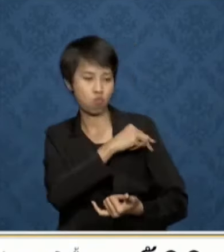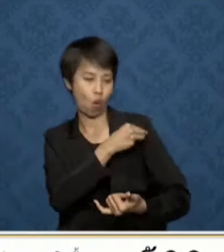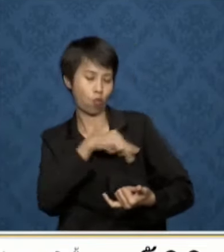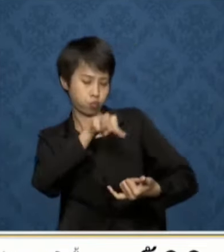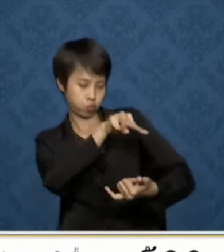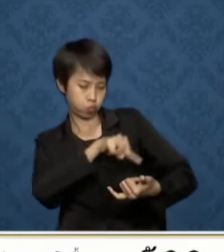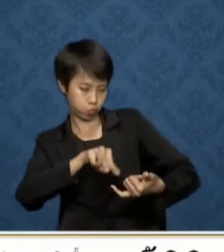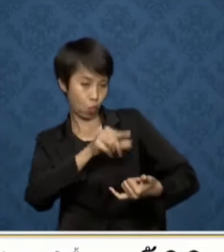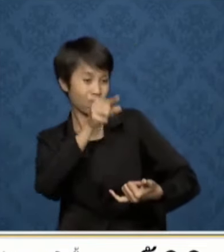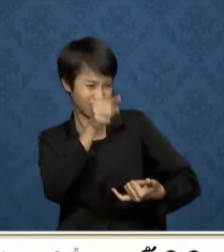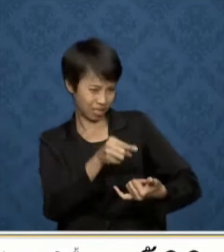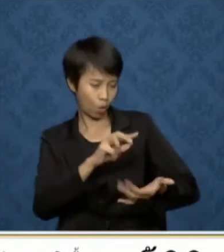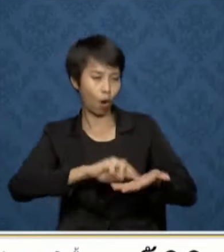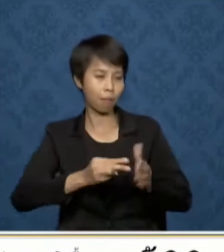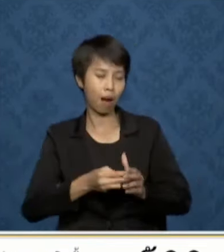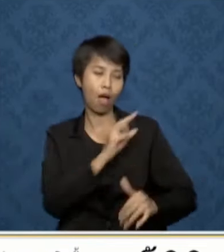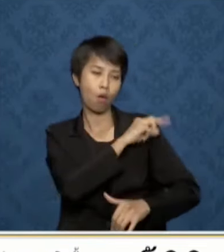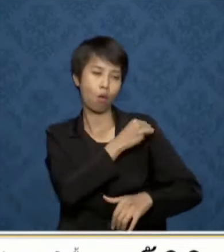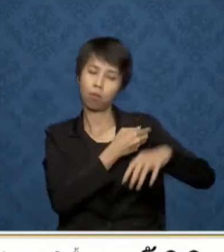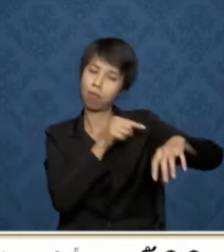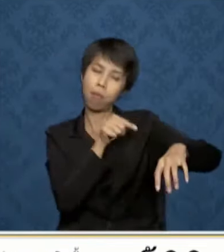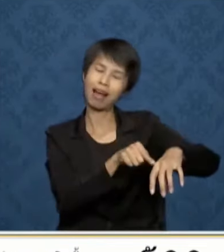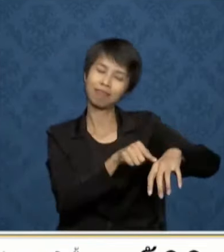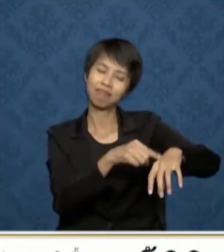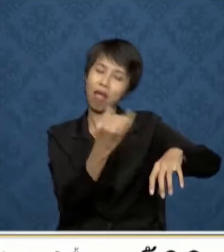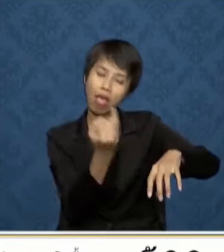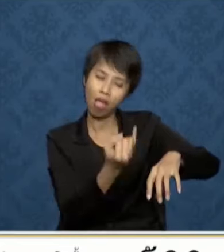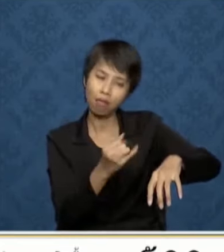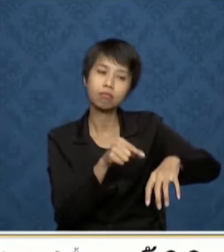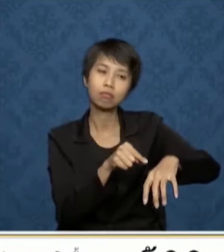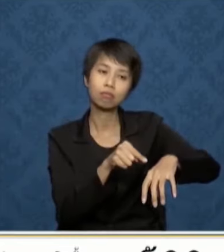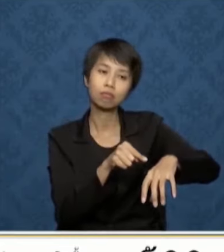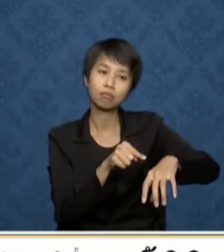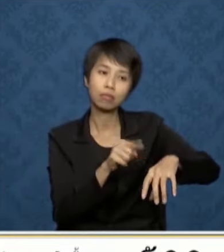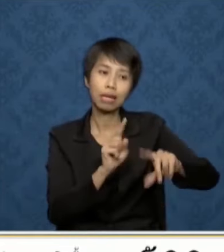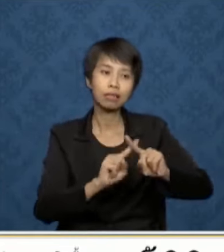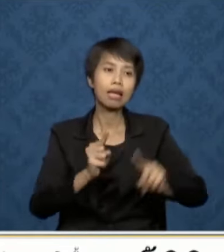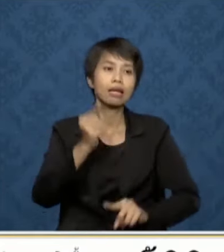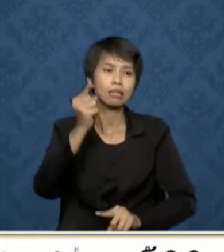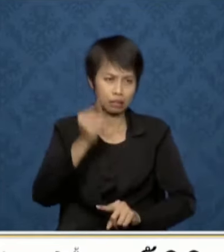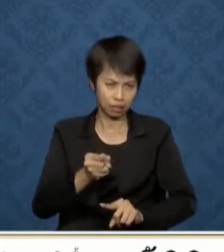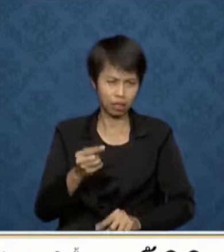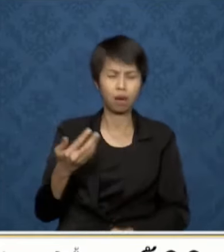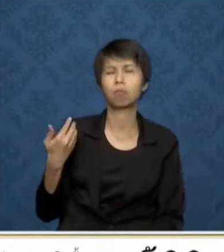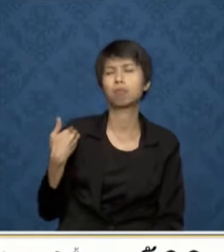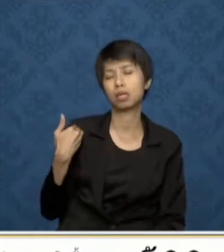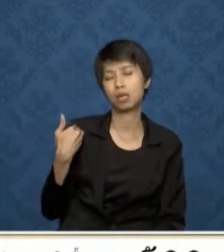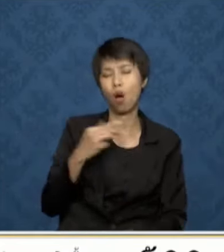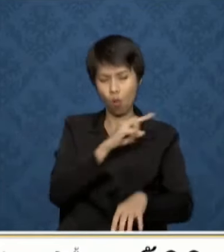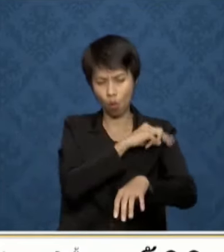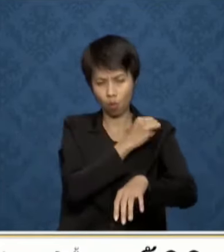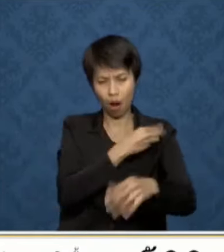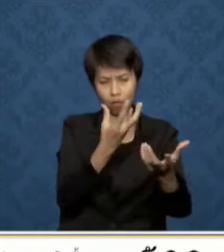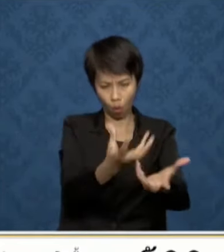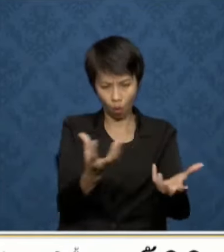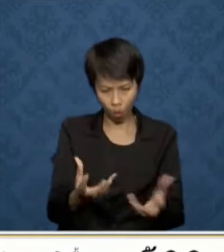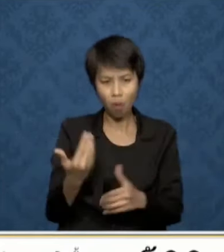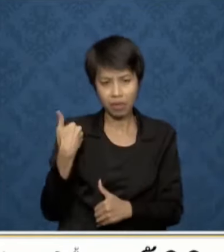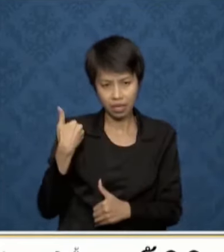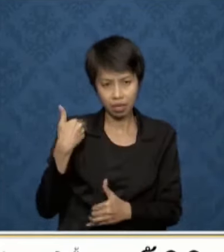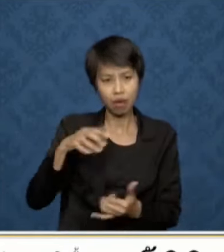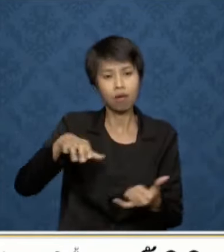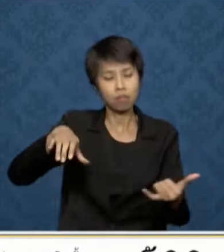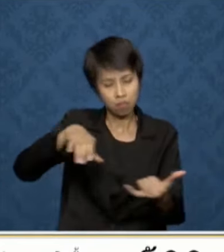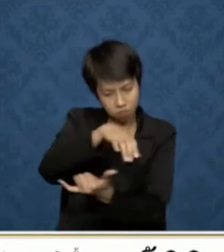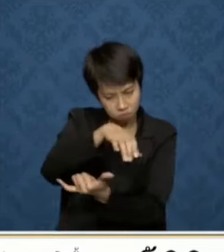ง แลว่าโพยาบในไมสกแษาพไม่มเคองgue ao hypoth Witnessแต่จิ ๆ แล้วมันมีอท่มาท่านCT มีแน่